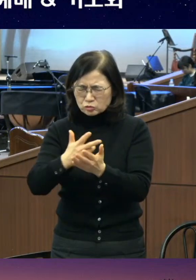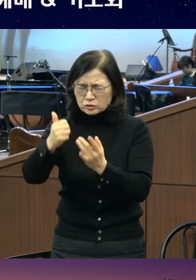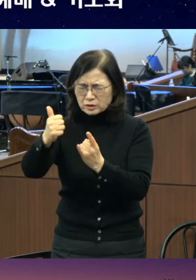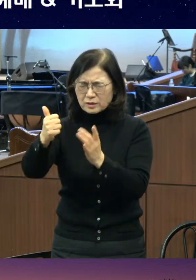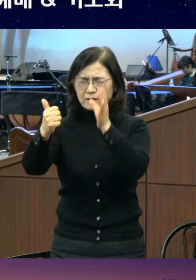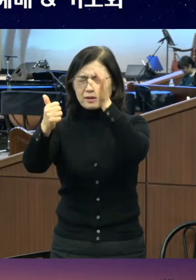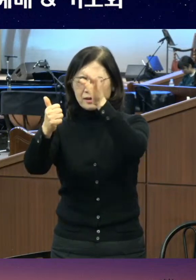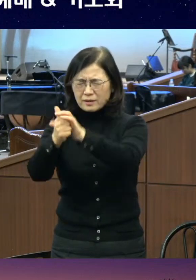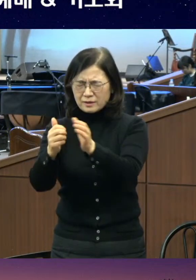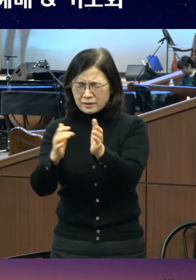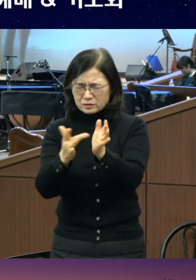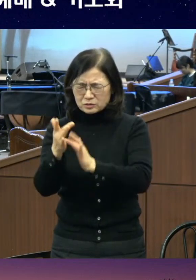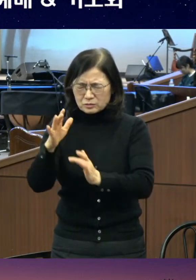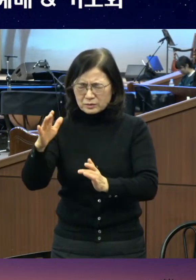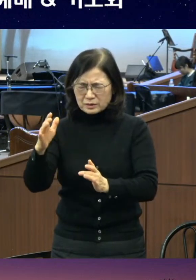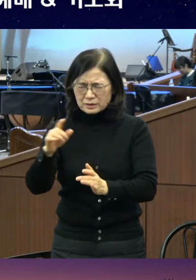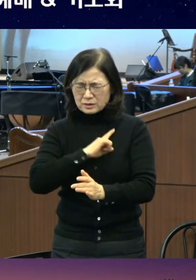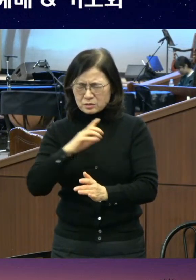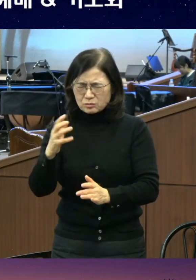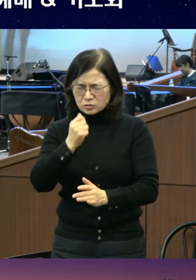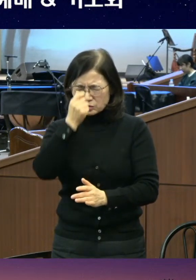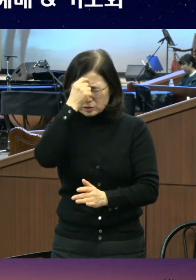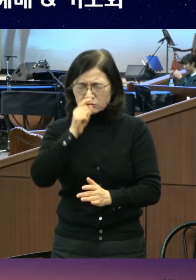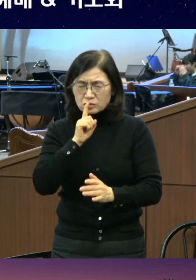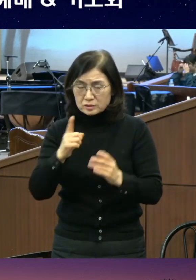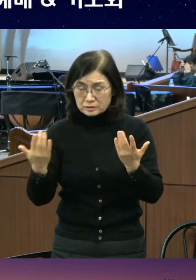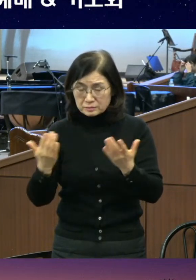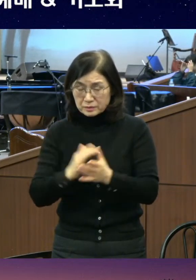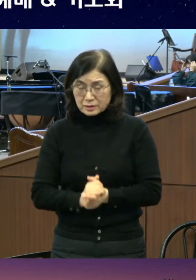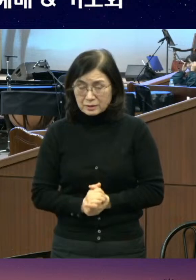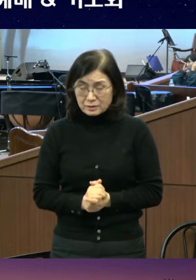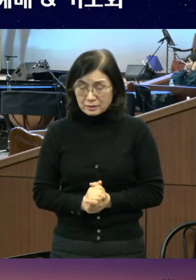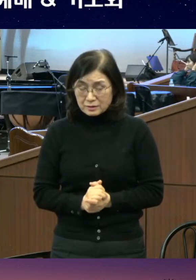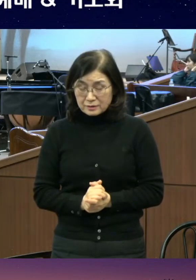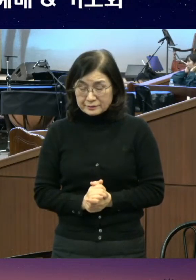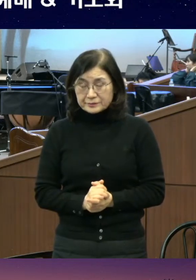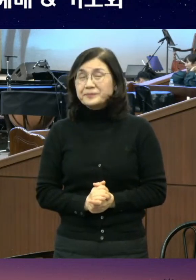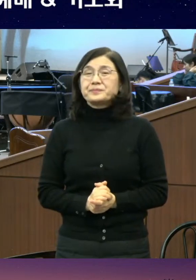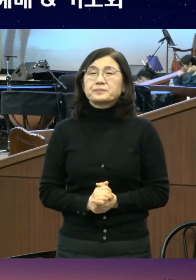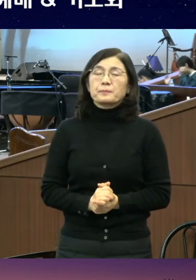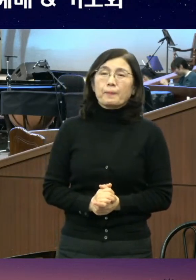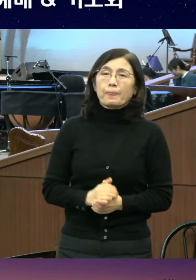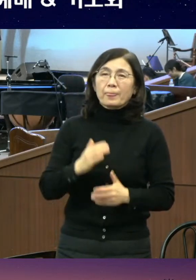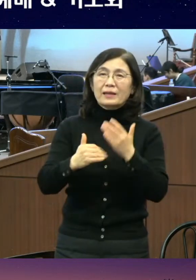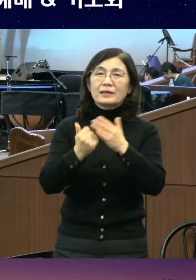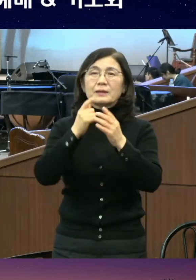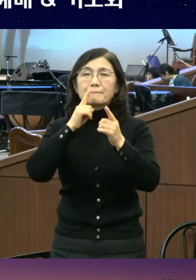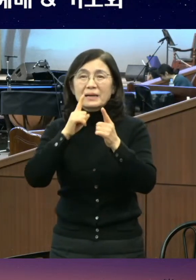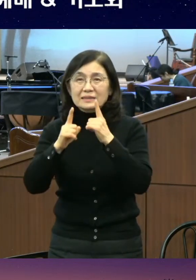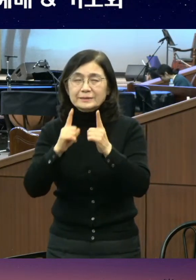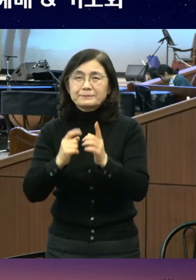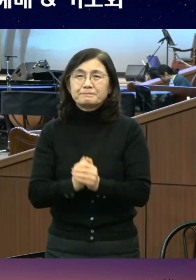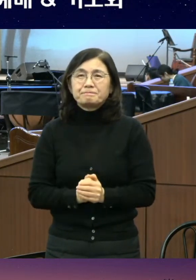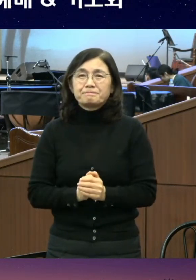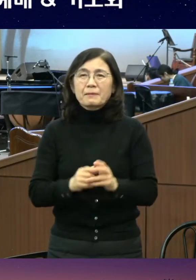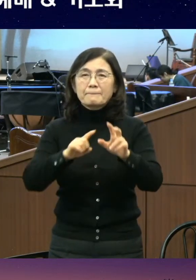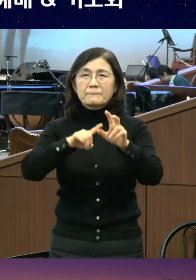의탁하오며 예수님의 이름으로 기도하옵나이다. 아멘. 하나님 말씀